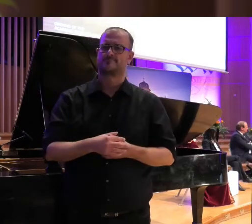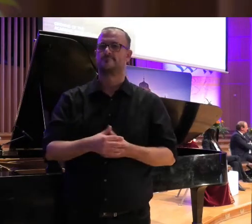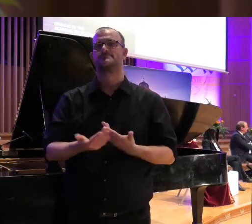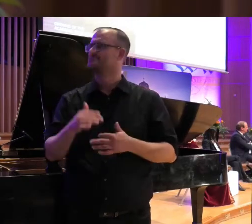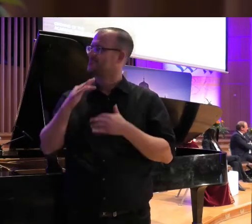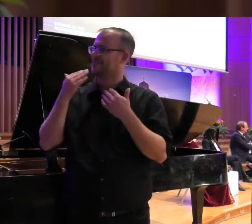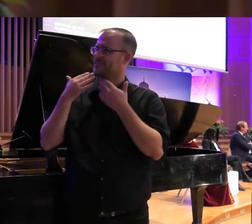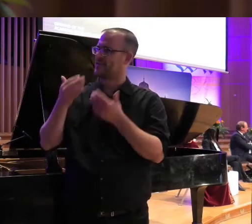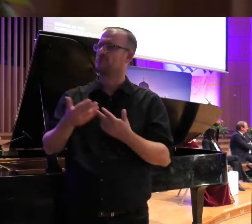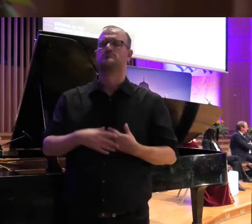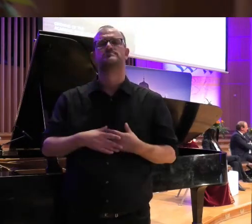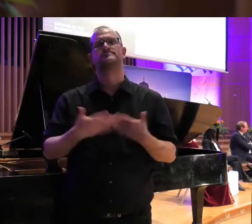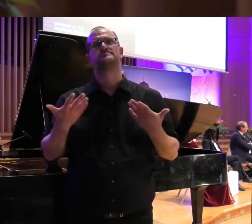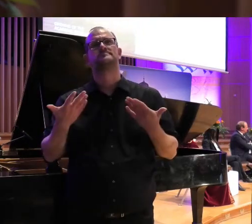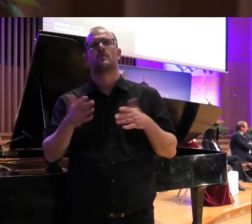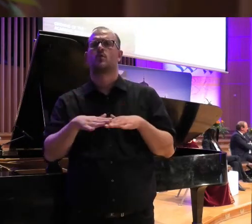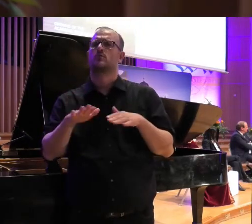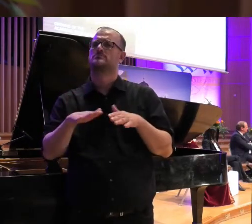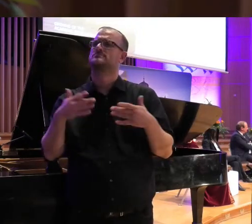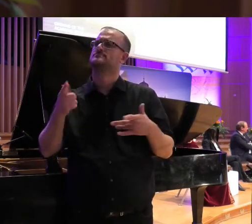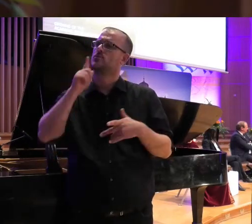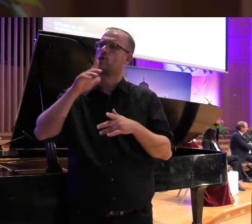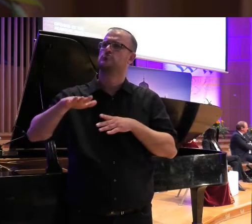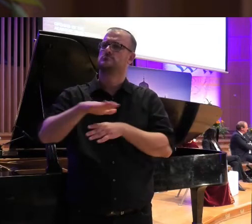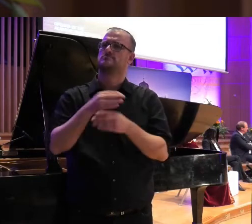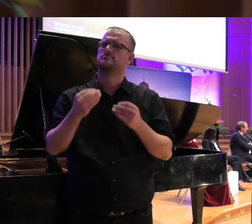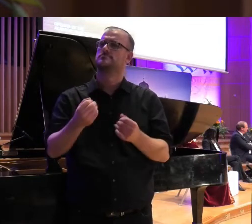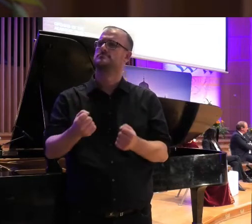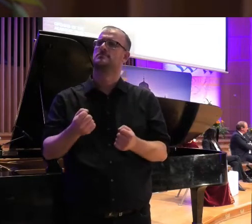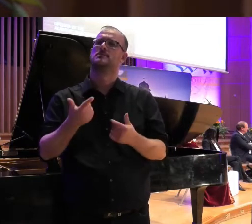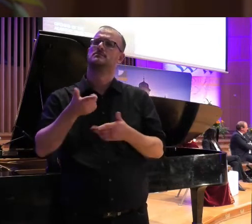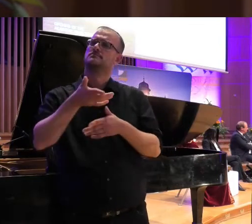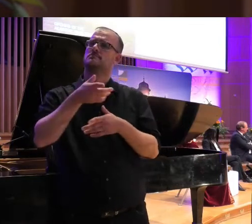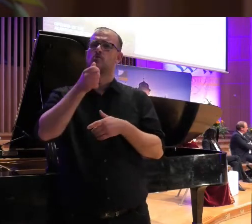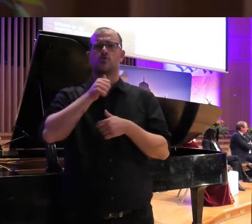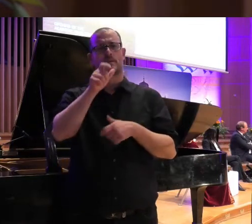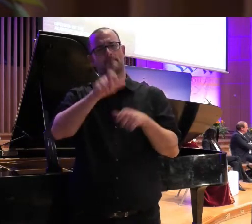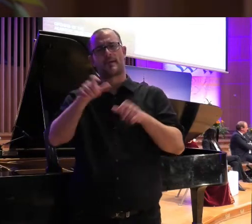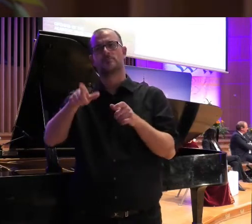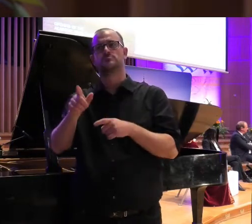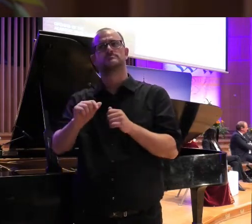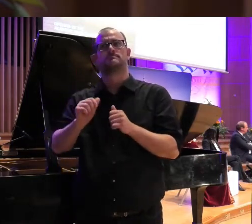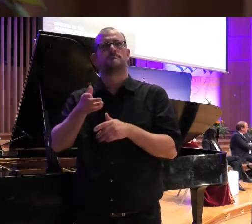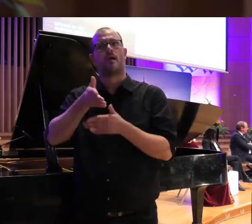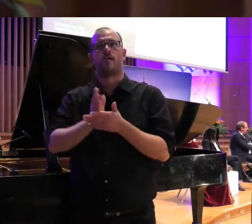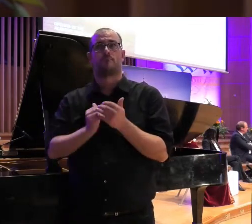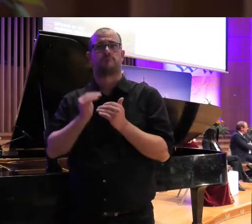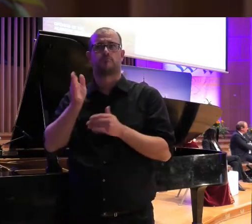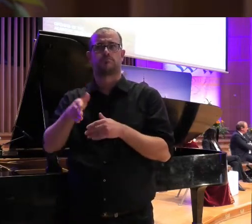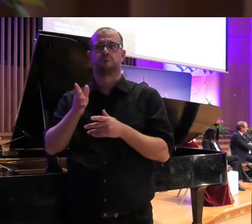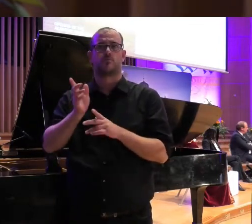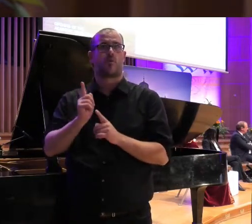Vielen Dank. Also grundsätzlich ist es ja so, dass in Deutschland über die Hälfte der jungen Menschen inzwischen Hochschulen besuchen. Und gerade wir